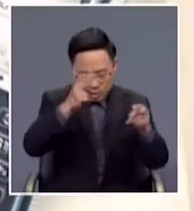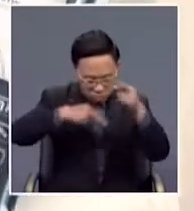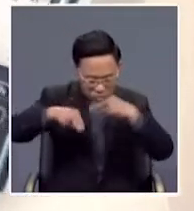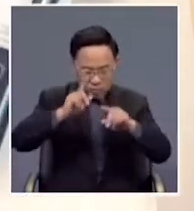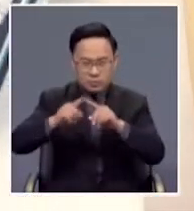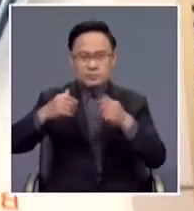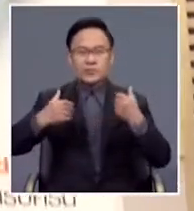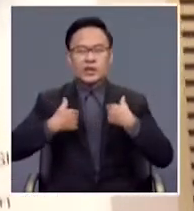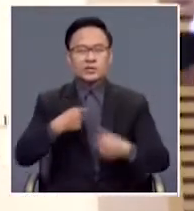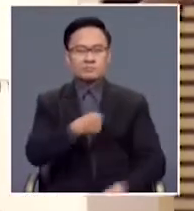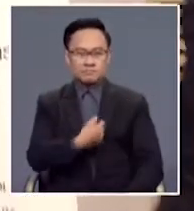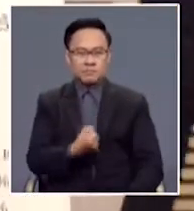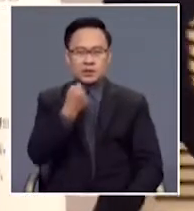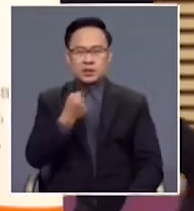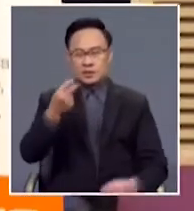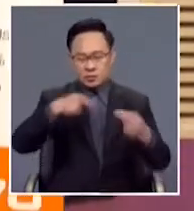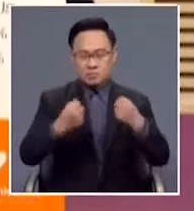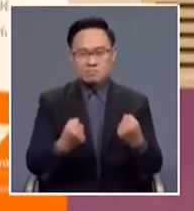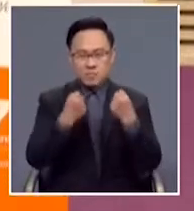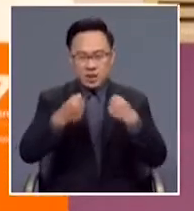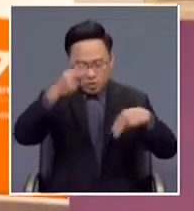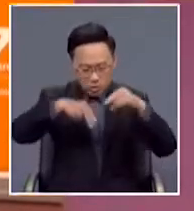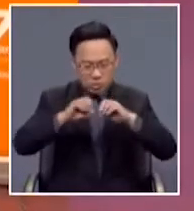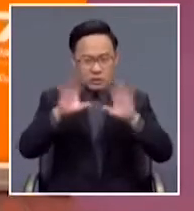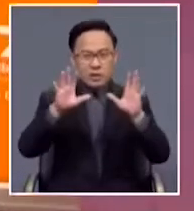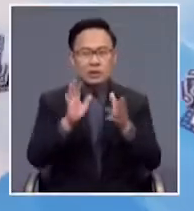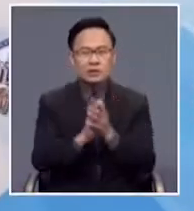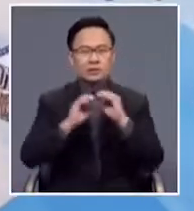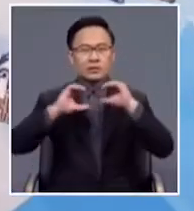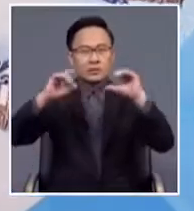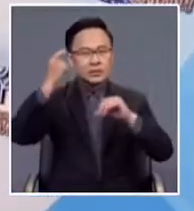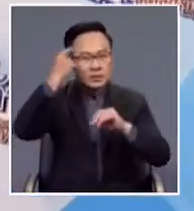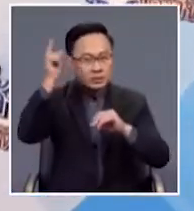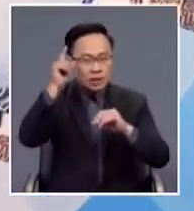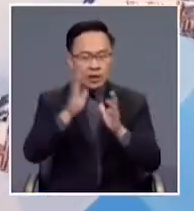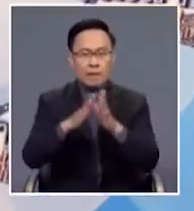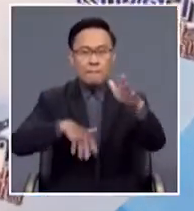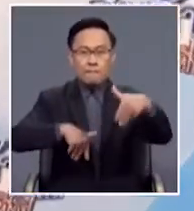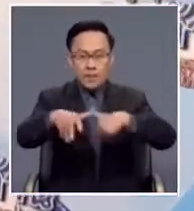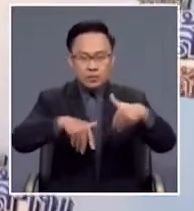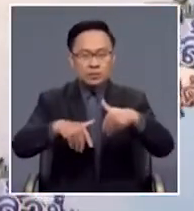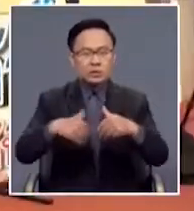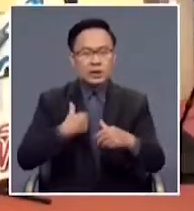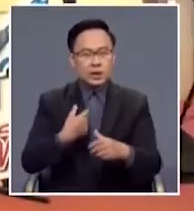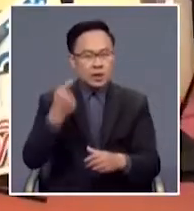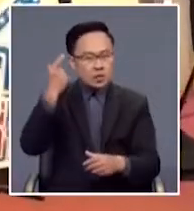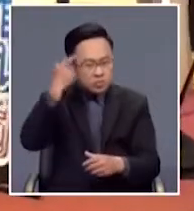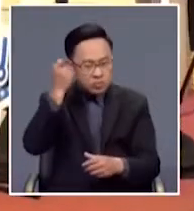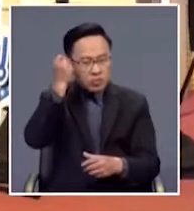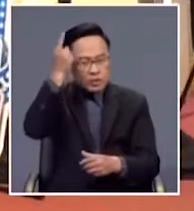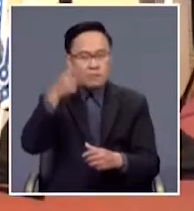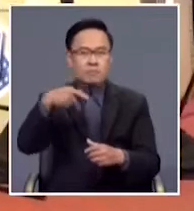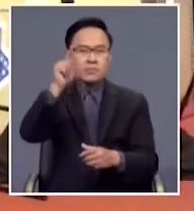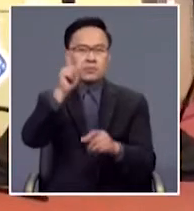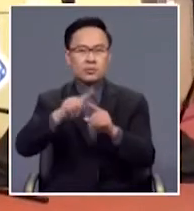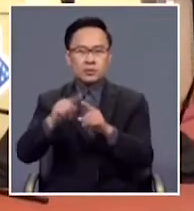อบจึงมั่นใจได้ถึงความปลอดภัยและโปร่งใสซึ่งรัฐบาลหวังเป็นอย่างยิ่งว่าประชาชนจะเห็นประโยช และจะเป็นอีกก้าวหนึ่ง